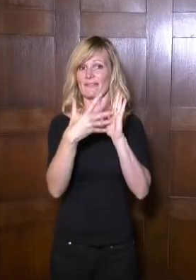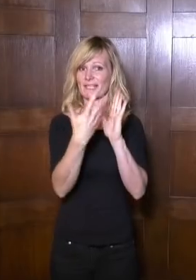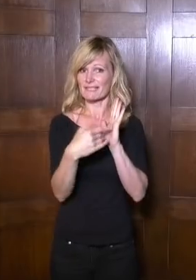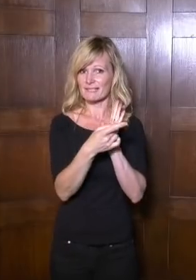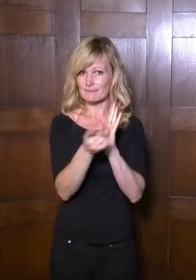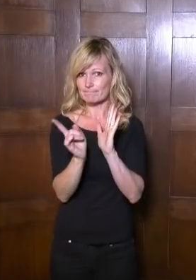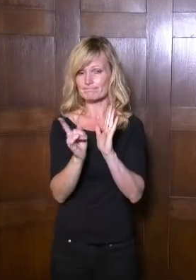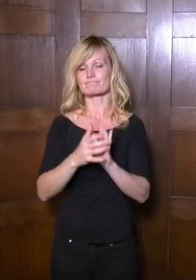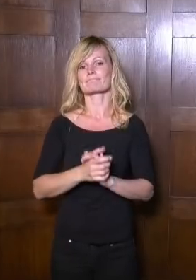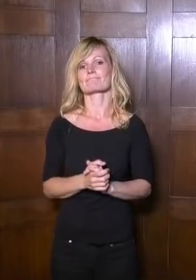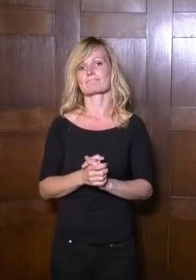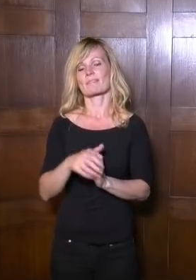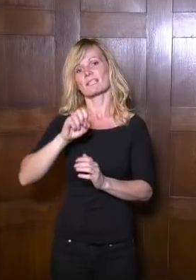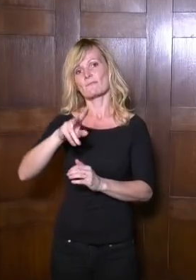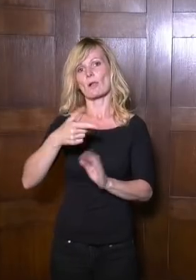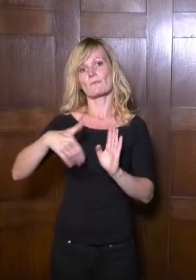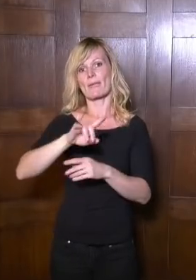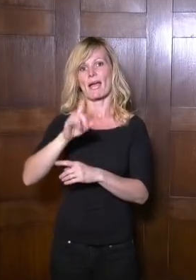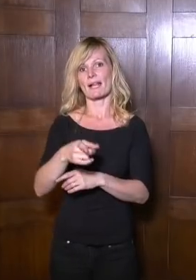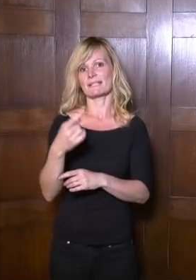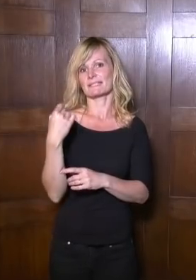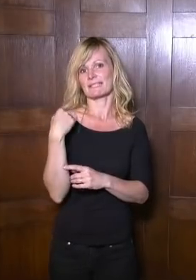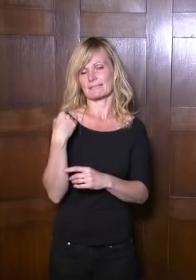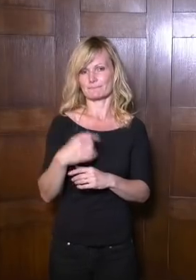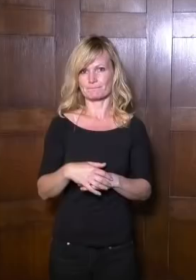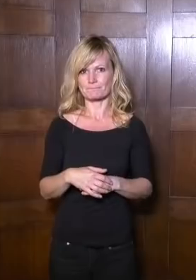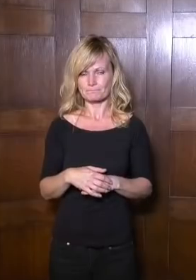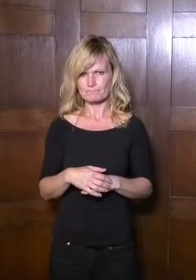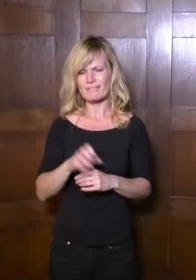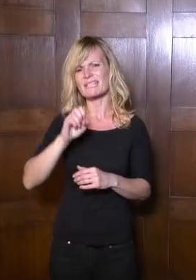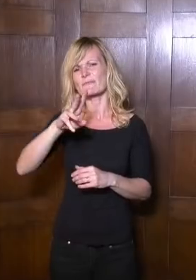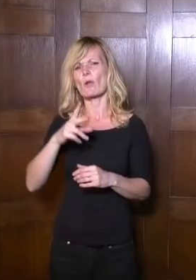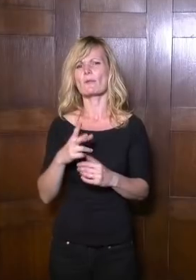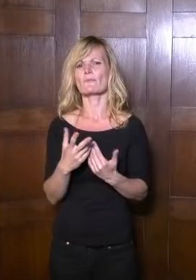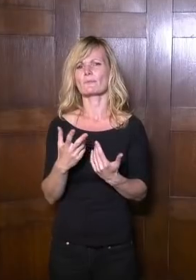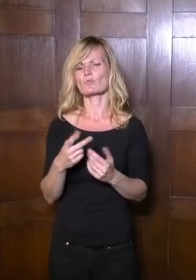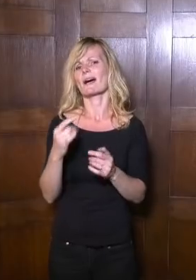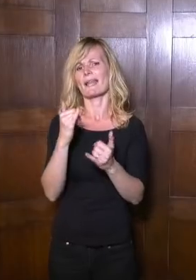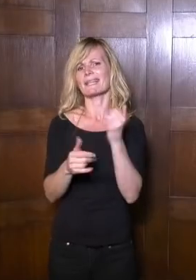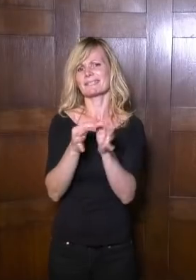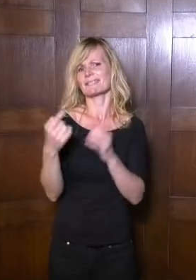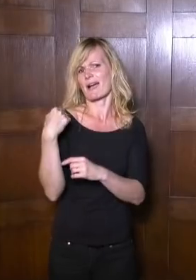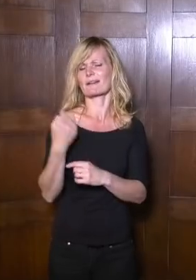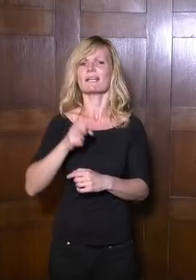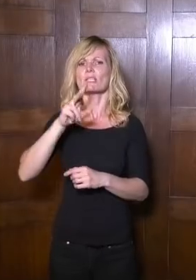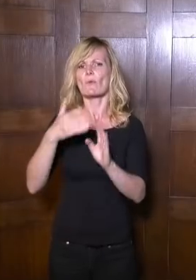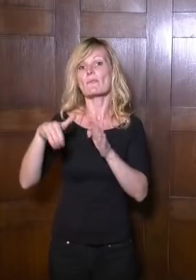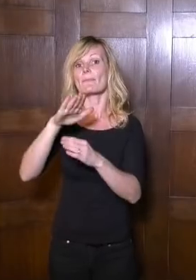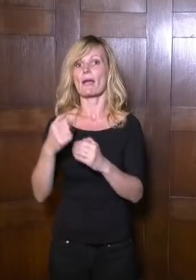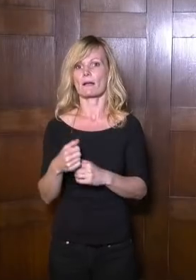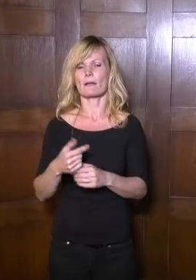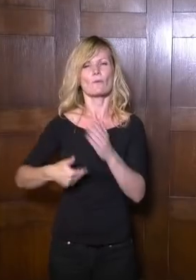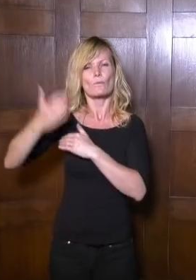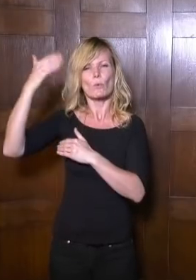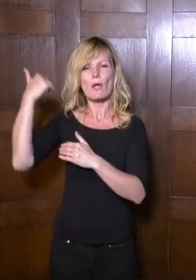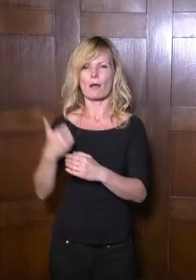getestet worden sind. Und das sind 12 mehr als am letzten Tag. Bei diesen 12 mehr hatten wir durchaus in der Vergangenheit schon ganz andere Größenordnung,